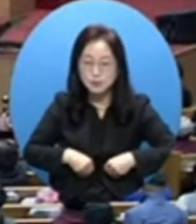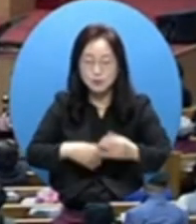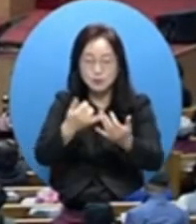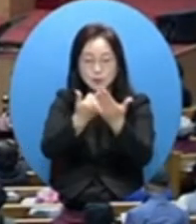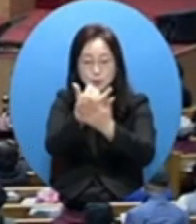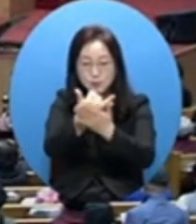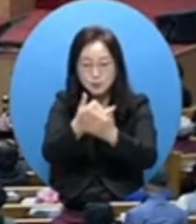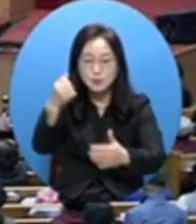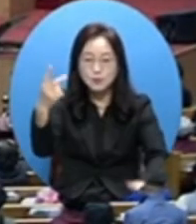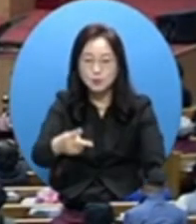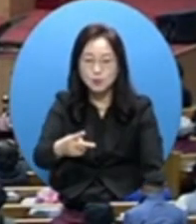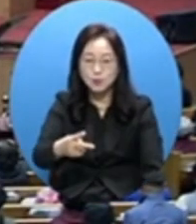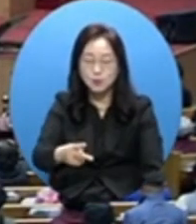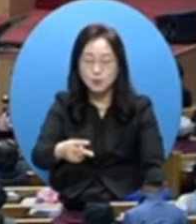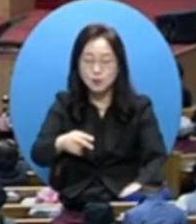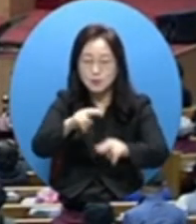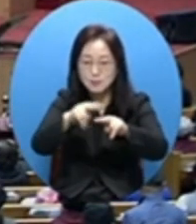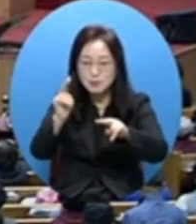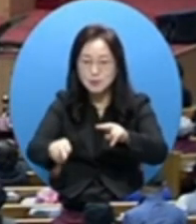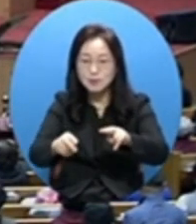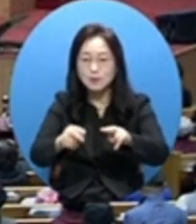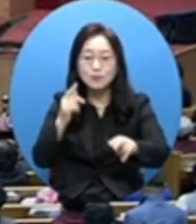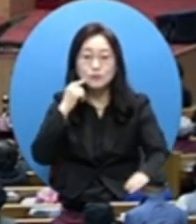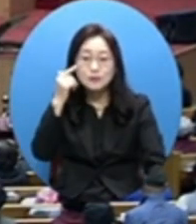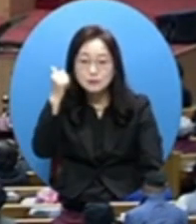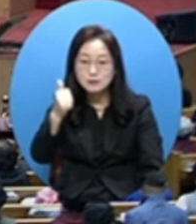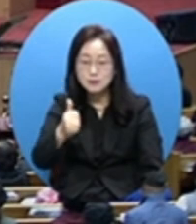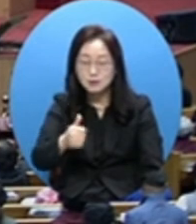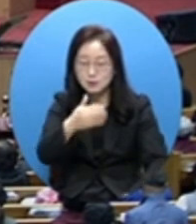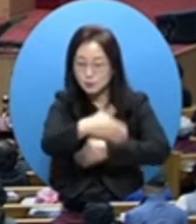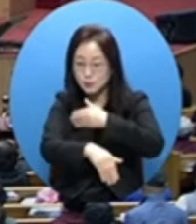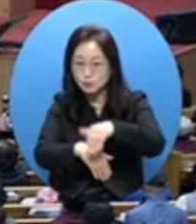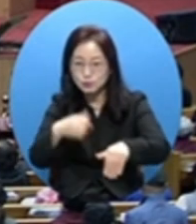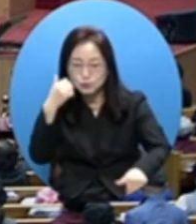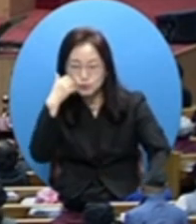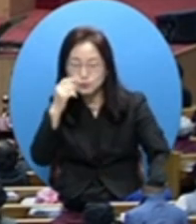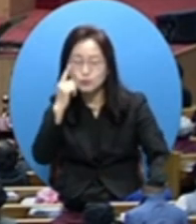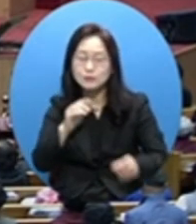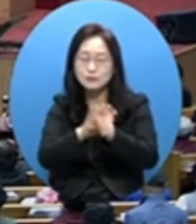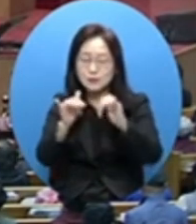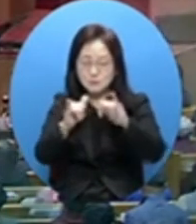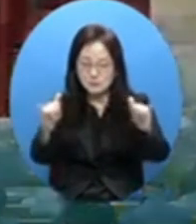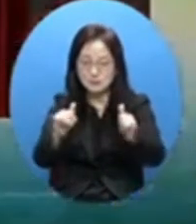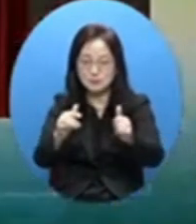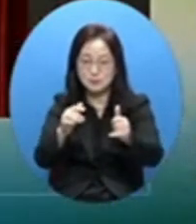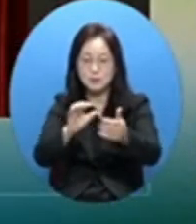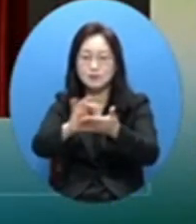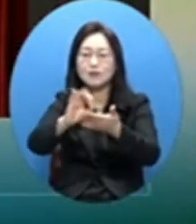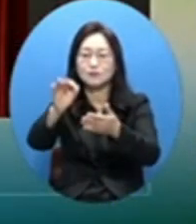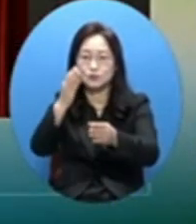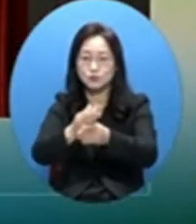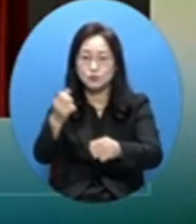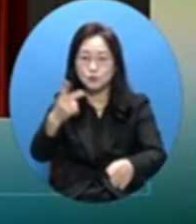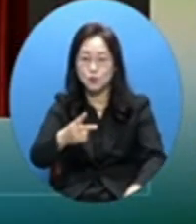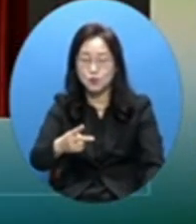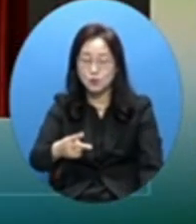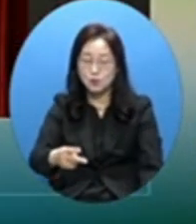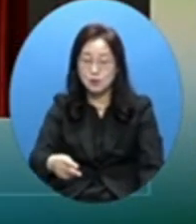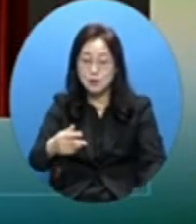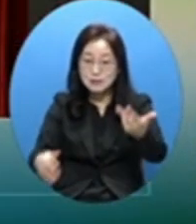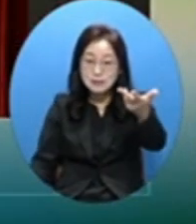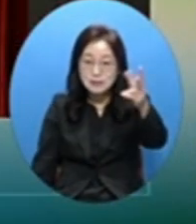수료비가 없는 이웃들을 섬기고 있습니다. 또한 2020년 3월 3월달에 노을 위에서 마련한 7억 원